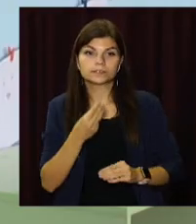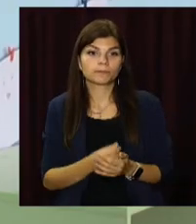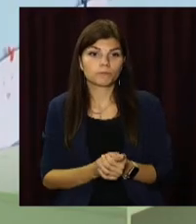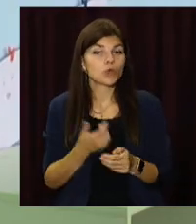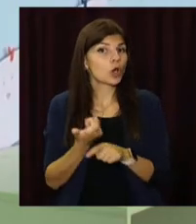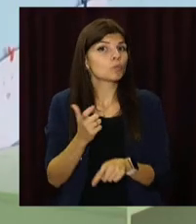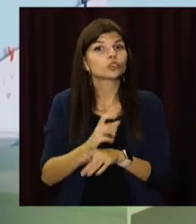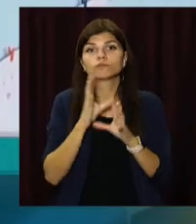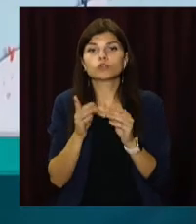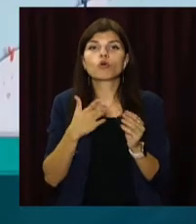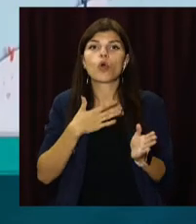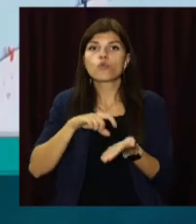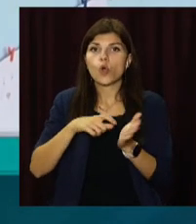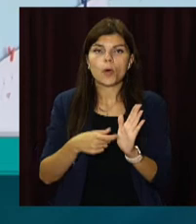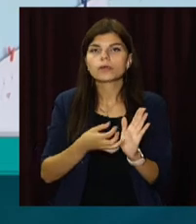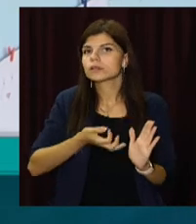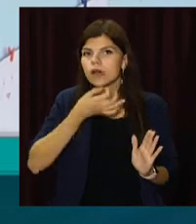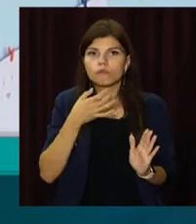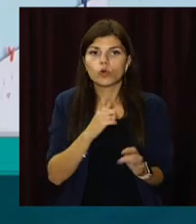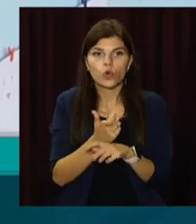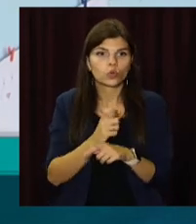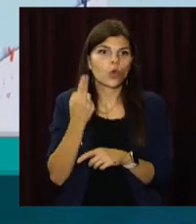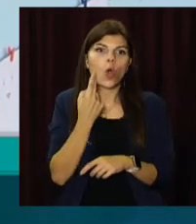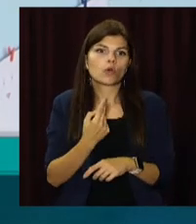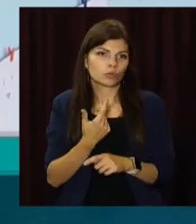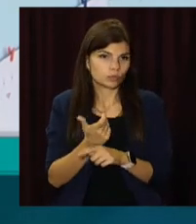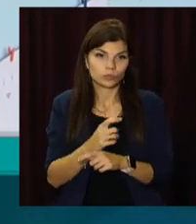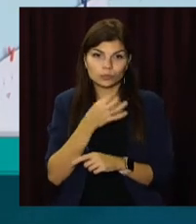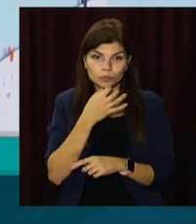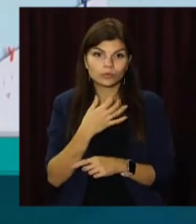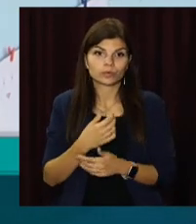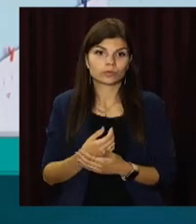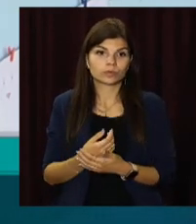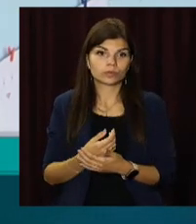Більше всього в нашій класній кімнаті мені подобається, дуже колір, дуже подобається,